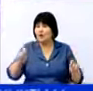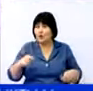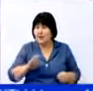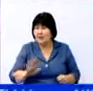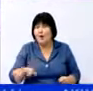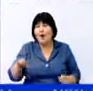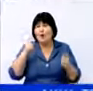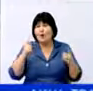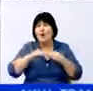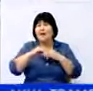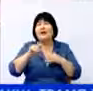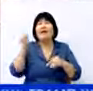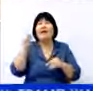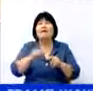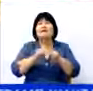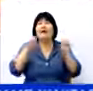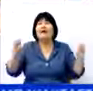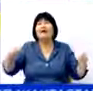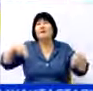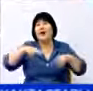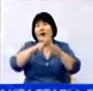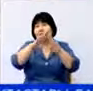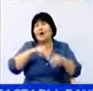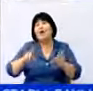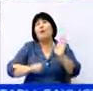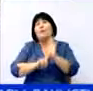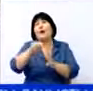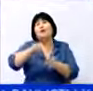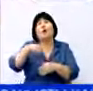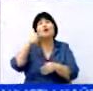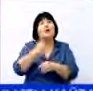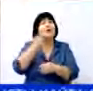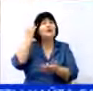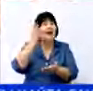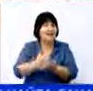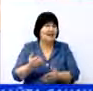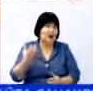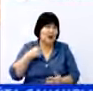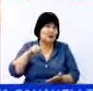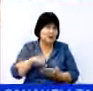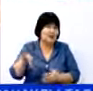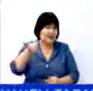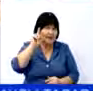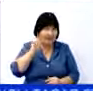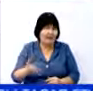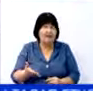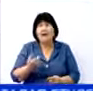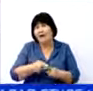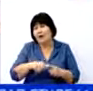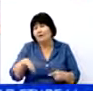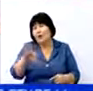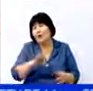Себебі ұлы даланың алтын қақпасы Елорда болса, оған бастау болған тұңғыш астана Қызылорда екені әмбеге аян. Айта кетейік,